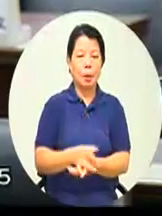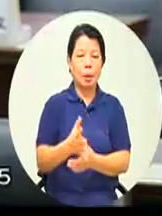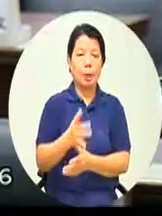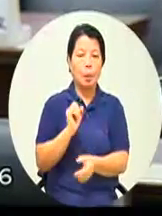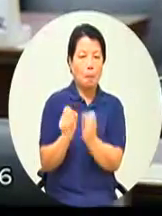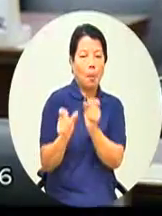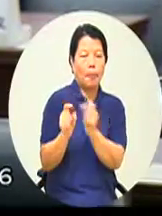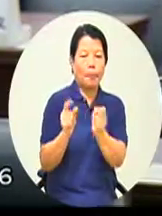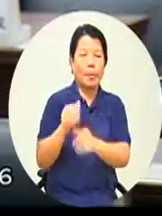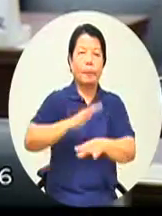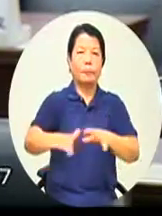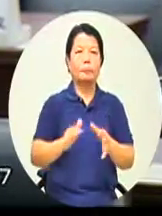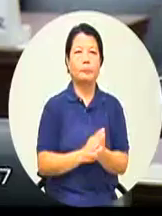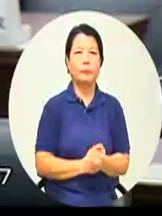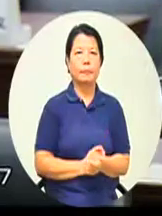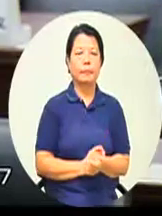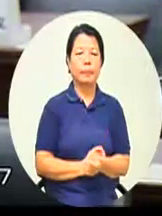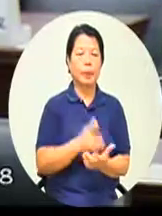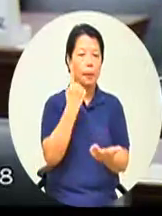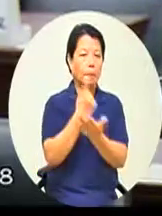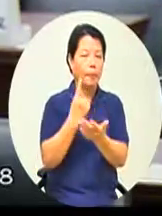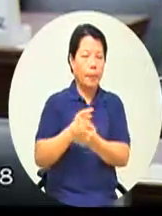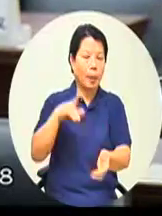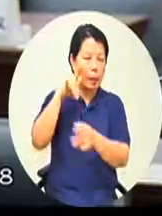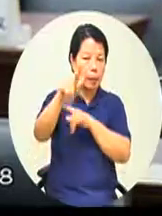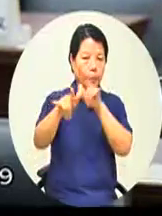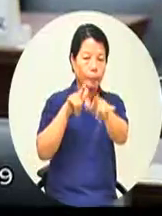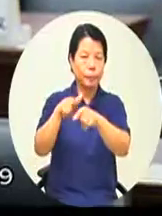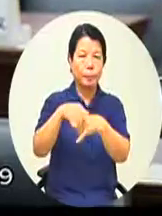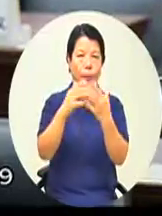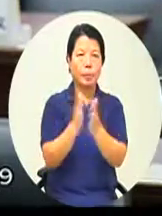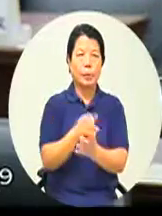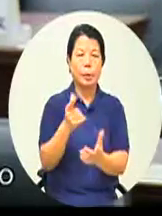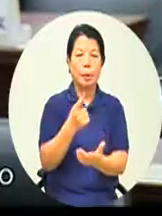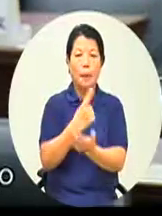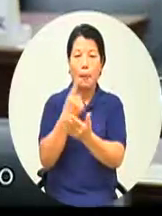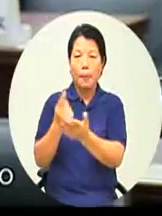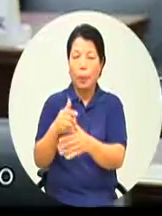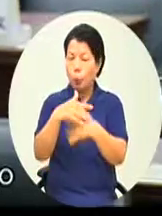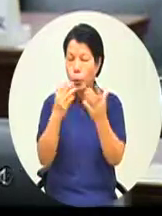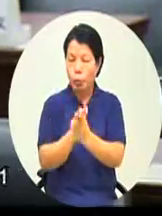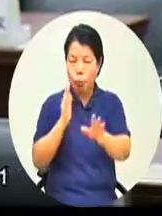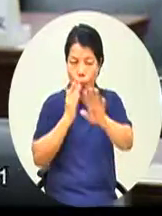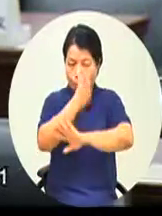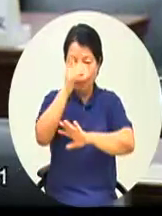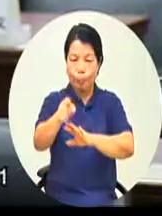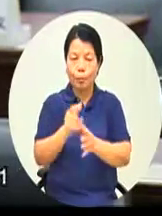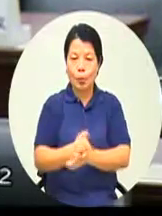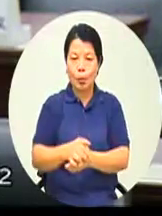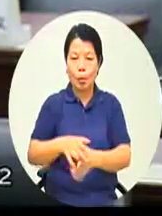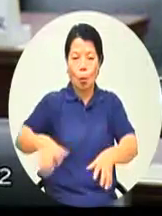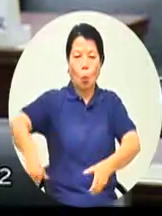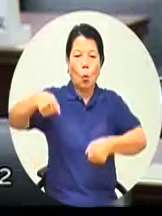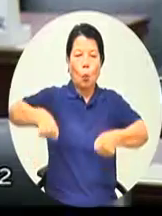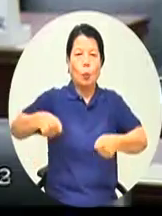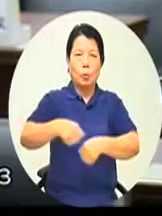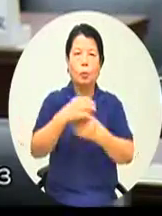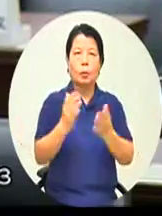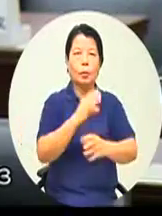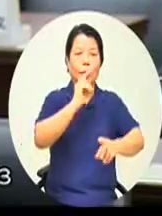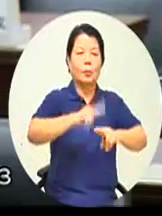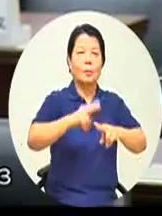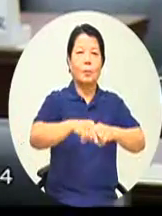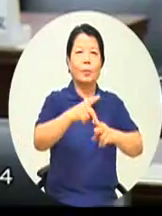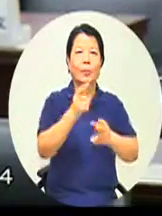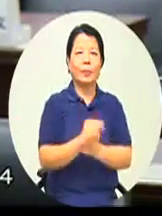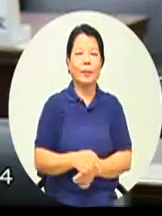引出来啊。你看，搭台飞机来到小樽要倒转来，拢大家人超载，所以一定爱坐商务舱，吼、啊。